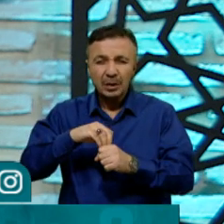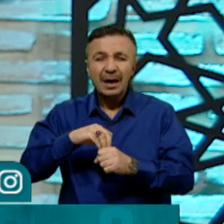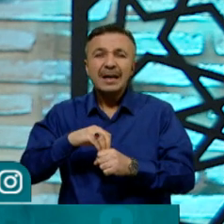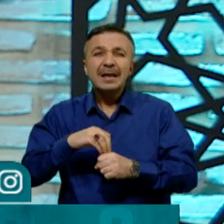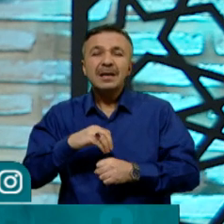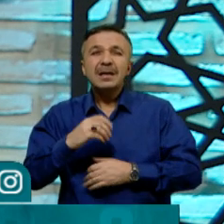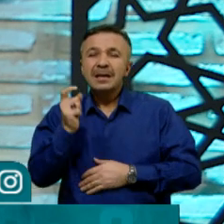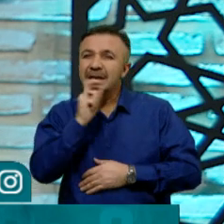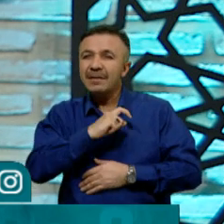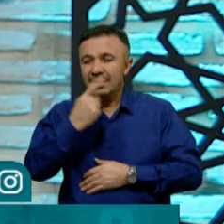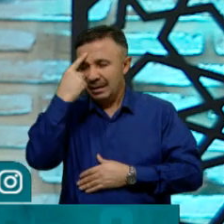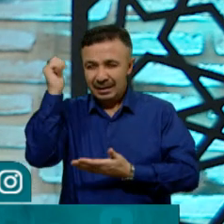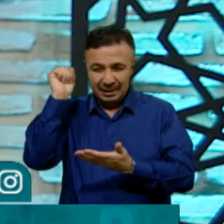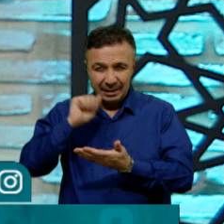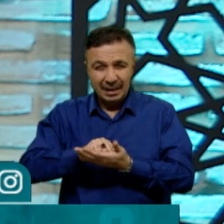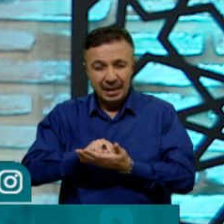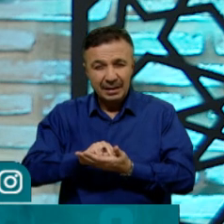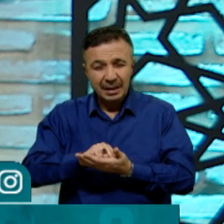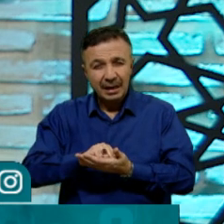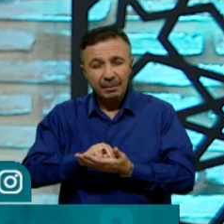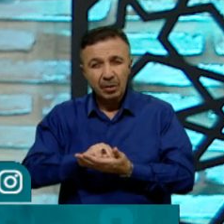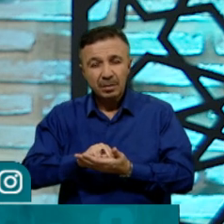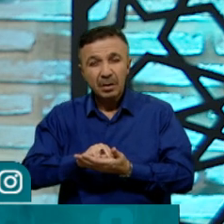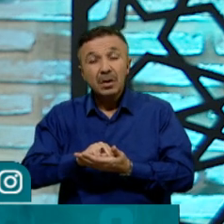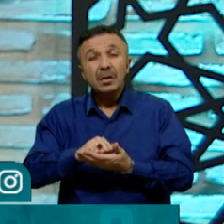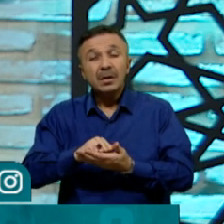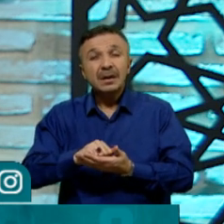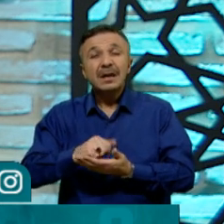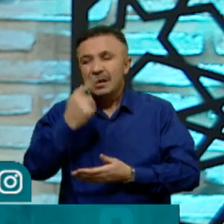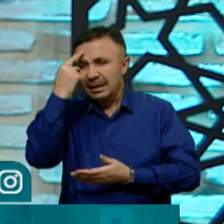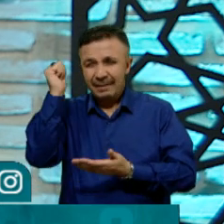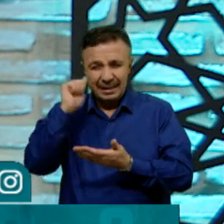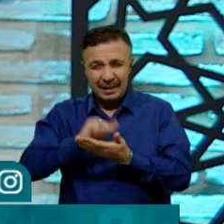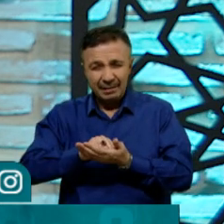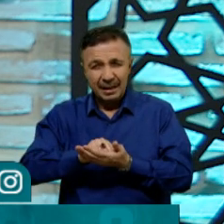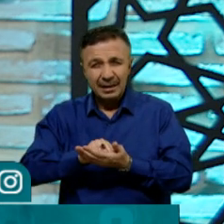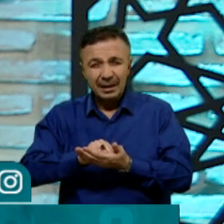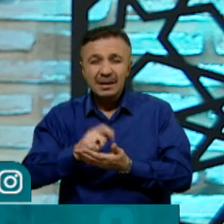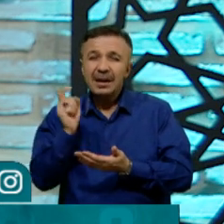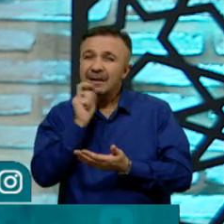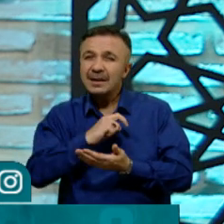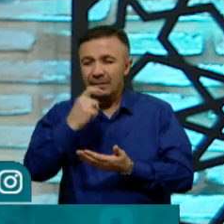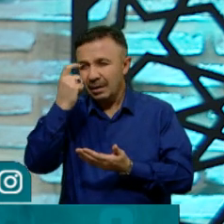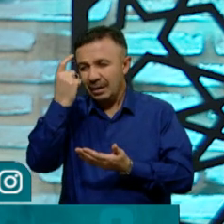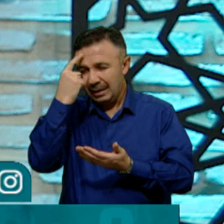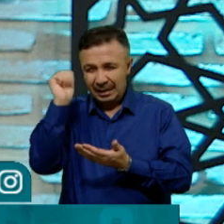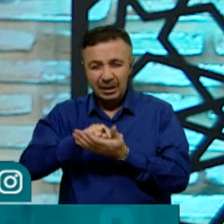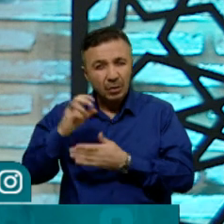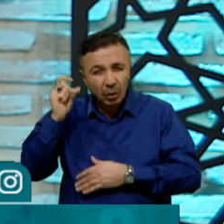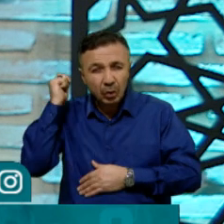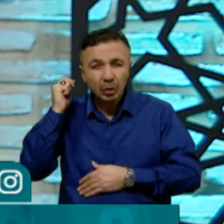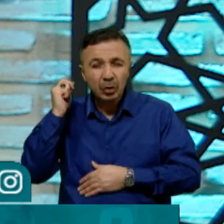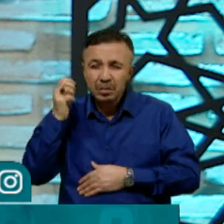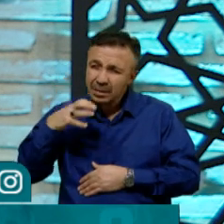olduğu halde Servis evde unuttum selam veriyorum namazdan çıktım Anladım Nazir abi biz Hocama bir soralım